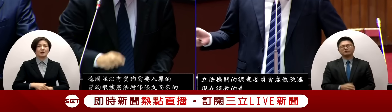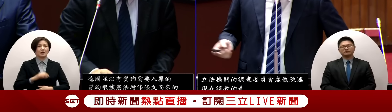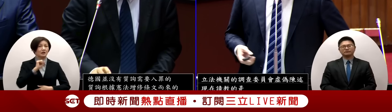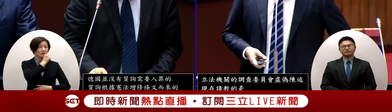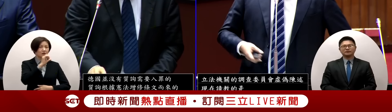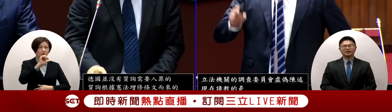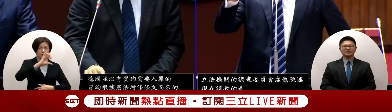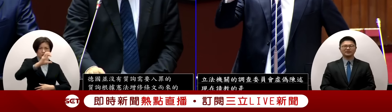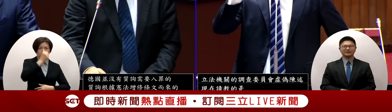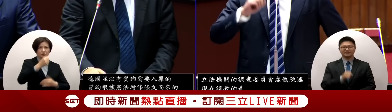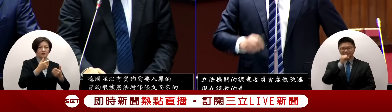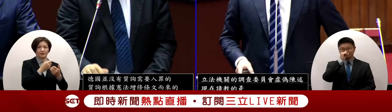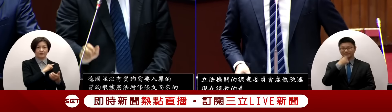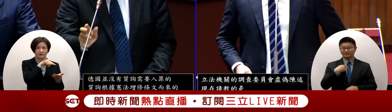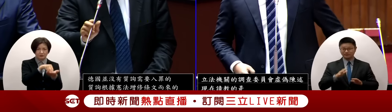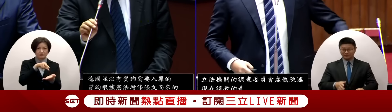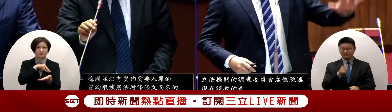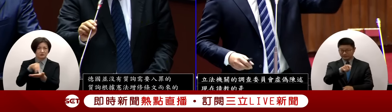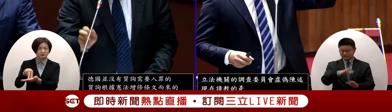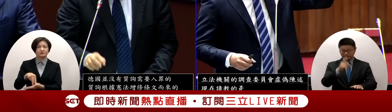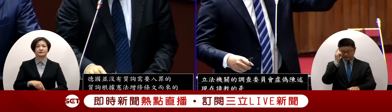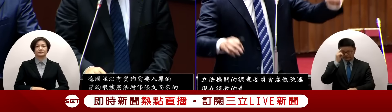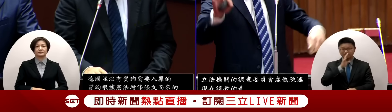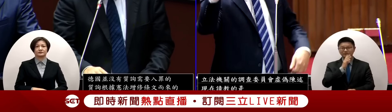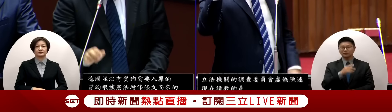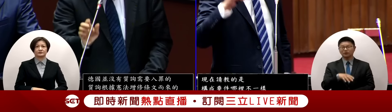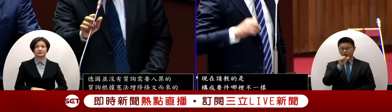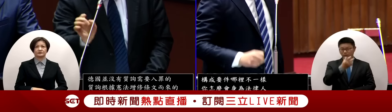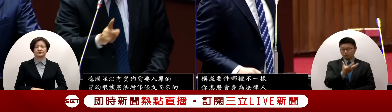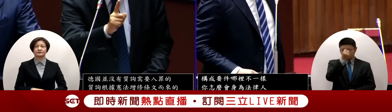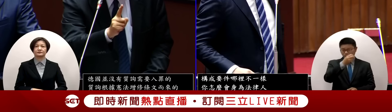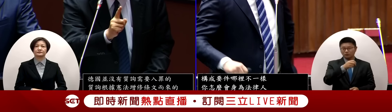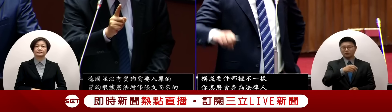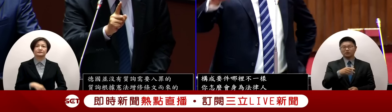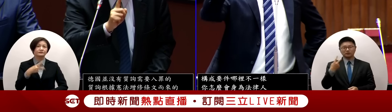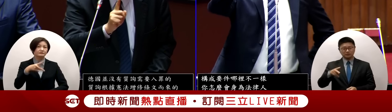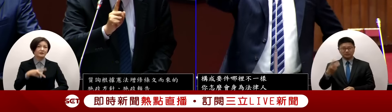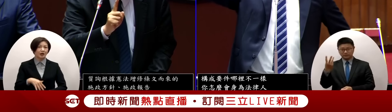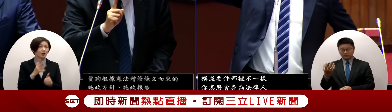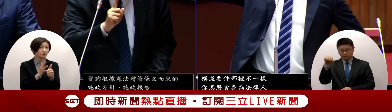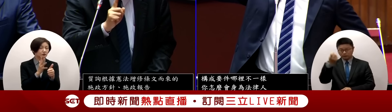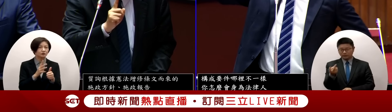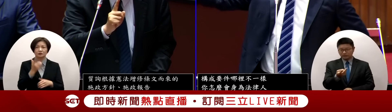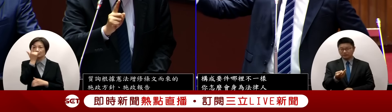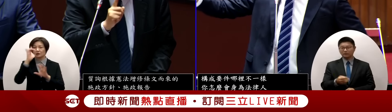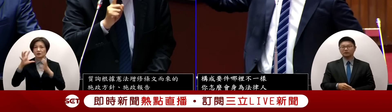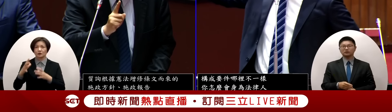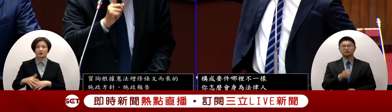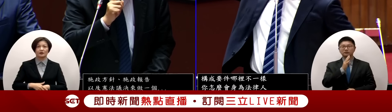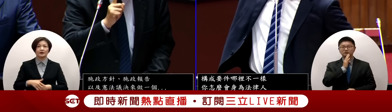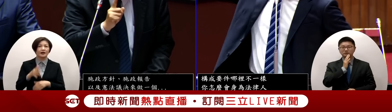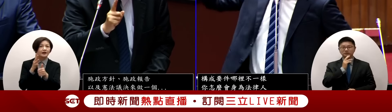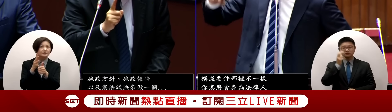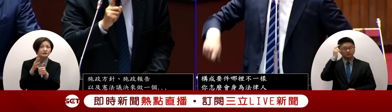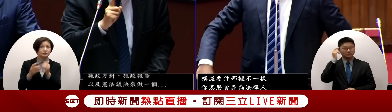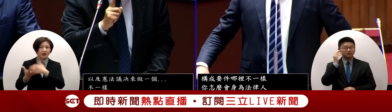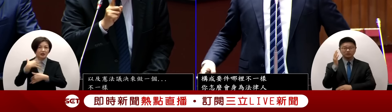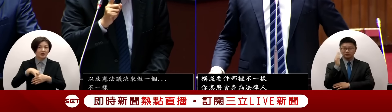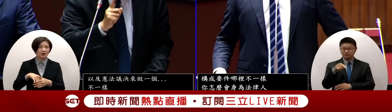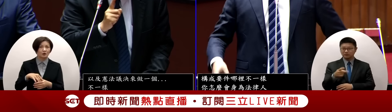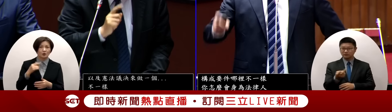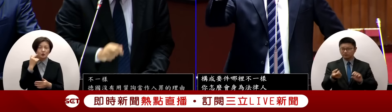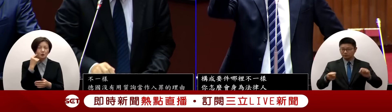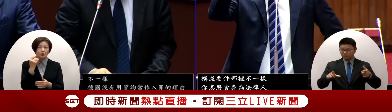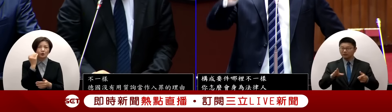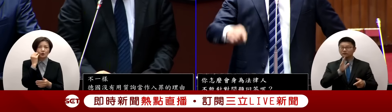的。 好，所以你今天的立论就是5权分立跟3权分立。 还有那个执行，德国并没有把执行当作他入罪的一个。